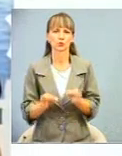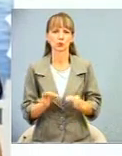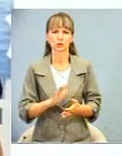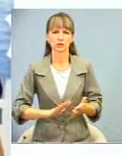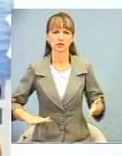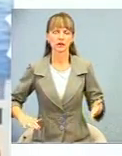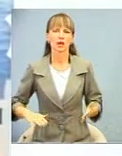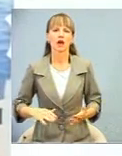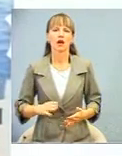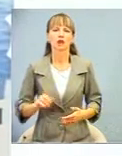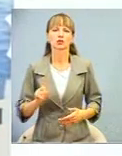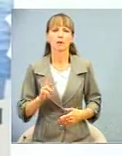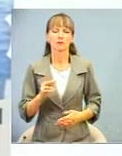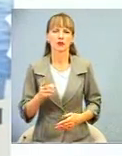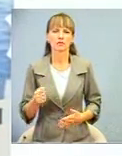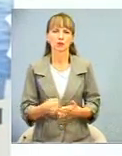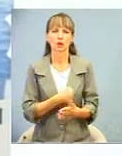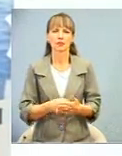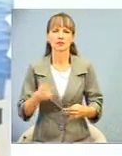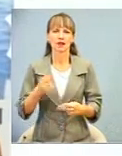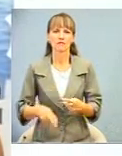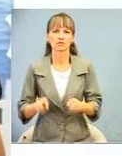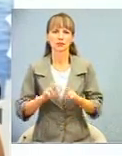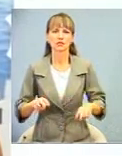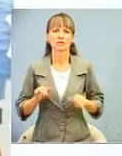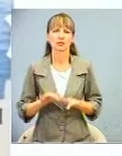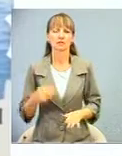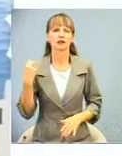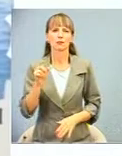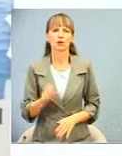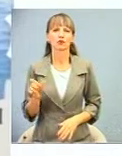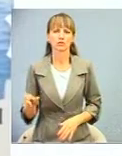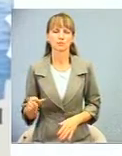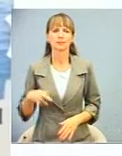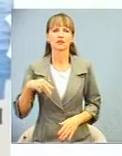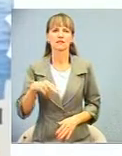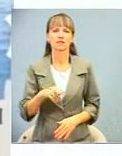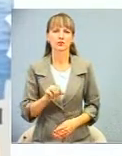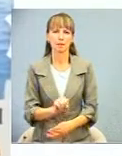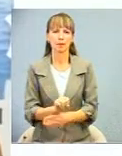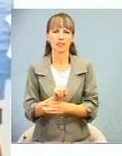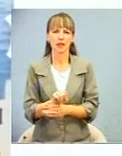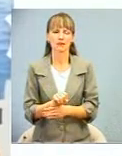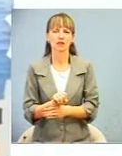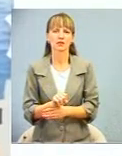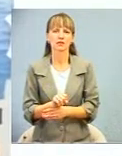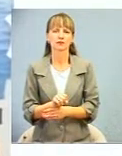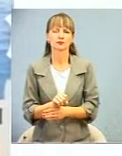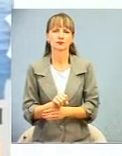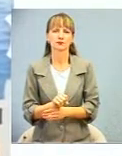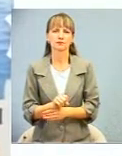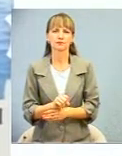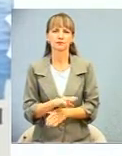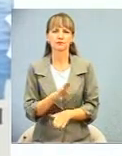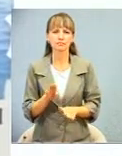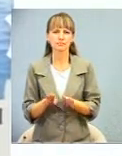Аби домогтися завершення розслідування справ, запорізьці нещодавно навіть вийшли на мітинг під стіни